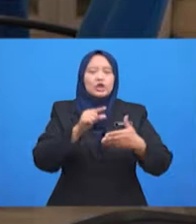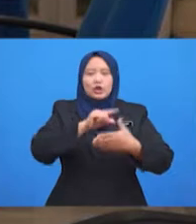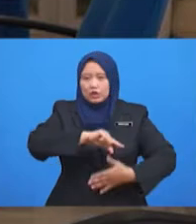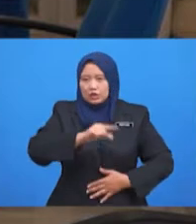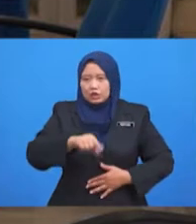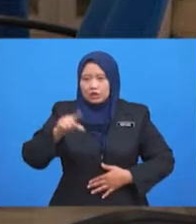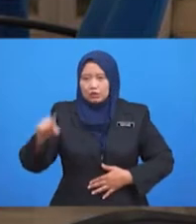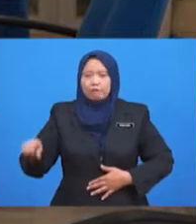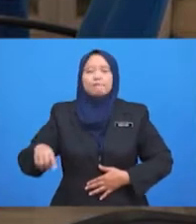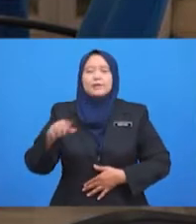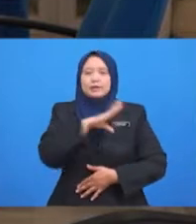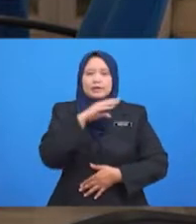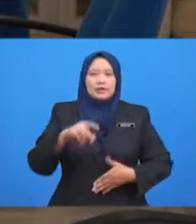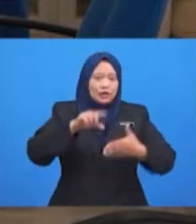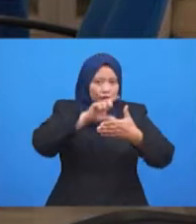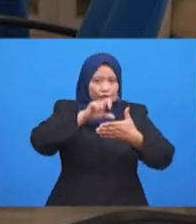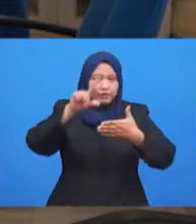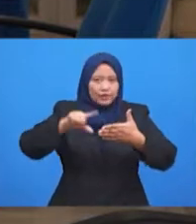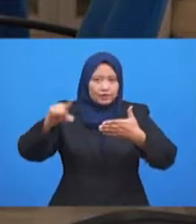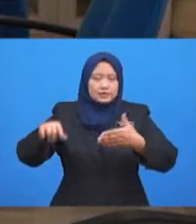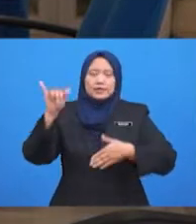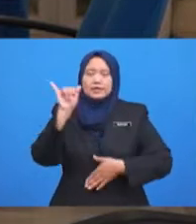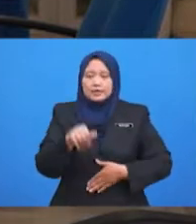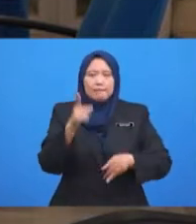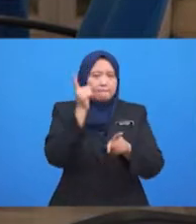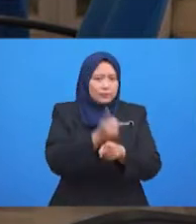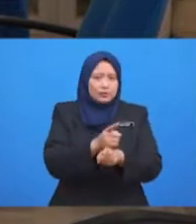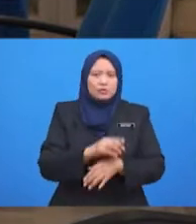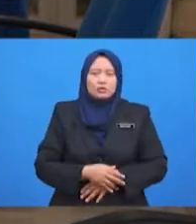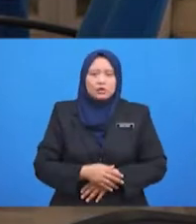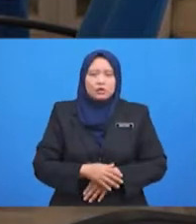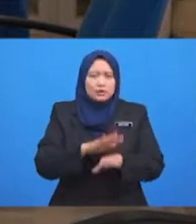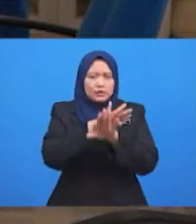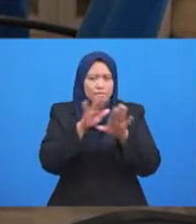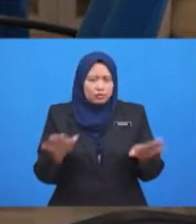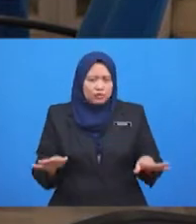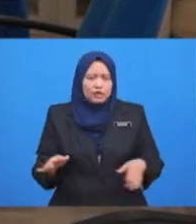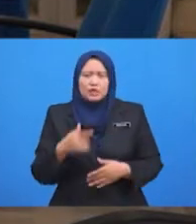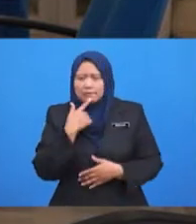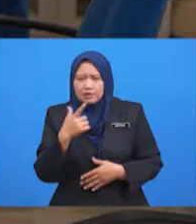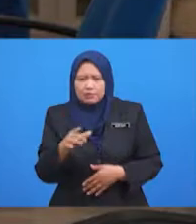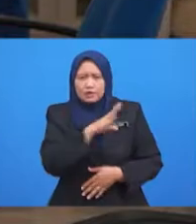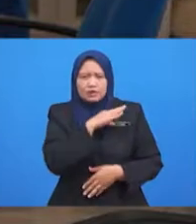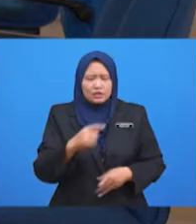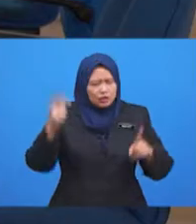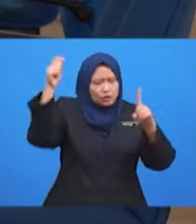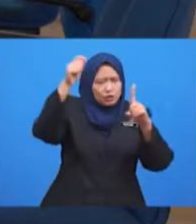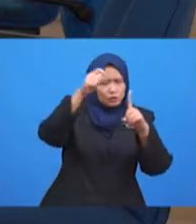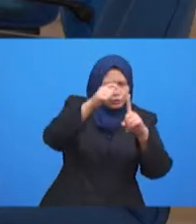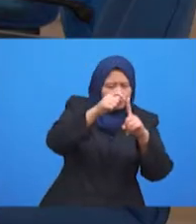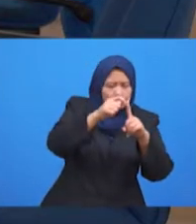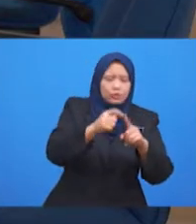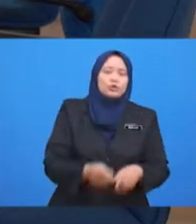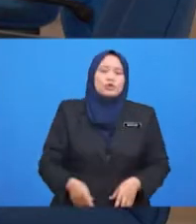betul. Jangan melakukan rawatan yang berpanjangan atau tertumpu pada tempat yang sensitif.